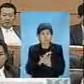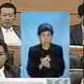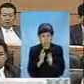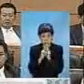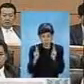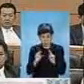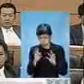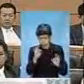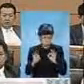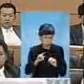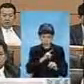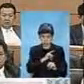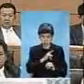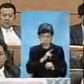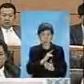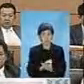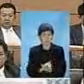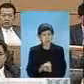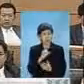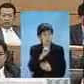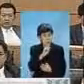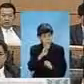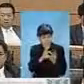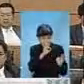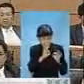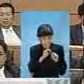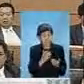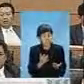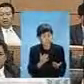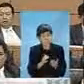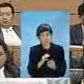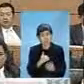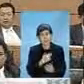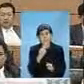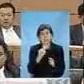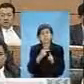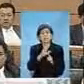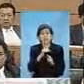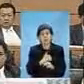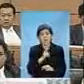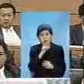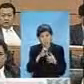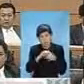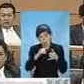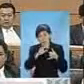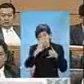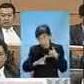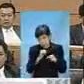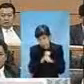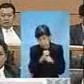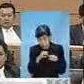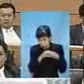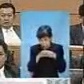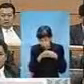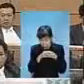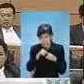เป็นผู้สรรหาแล้วสว.สรรหาด้วยความเคารพนะครับผมไม่เอ่ยนามฮะแต่จะพูดถึงบทบาทจํานวนหนึ่ง